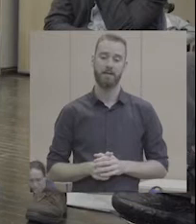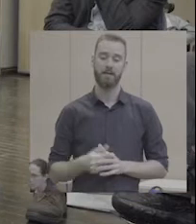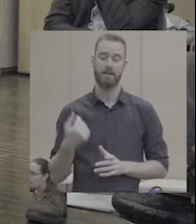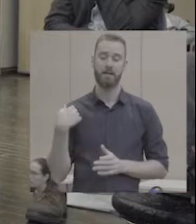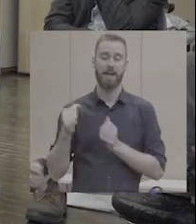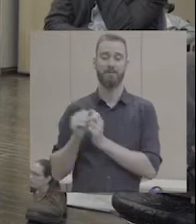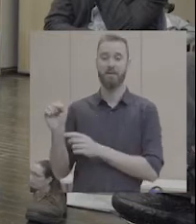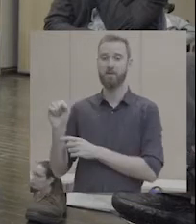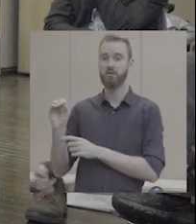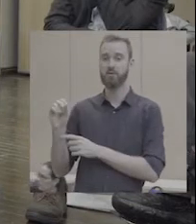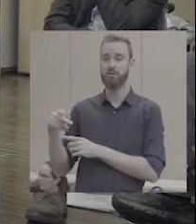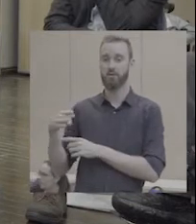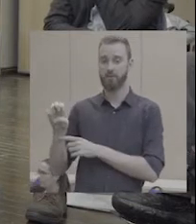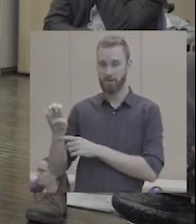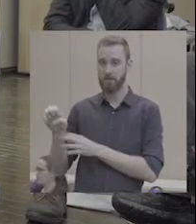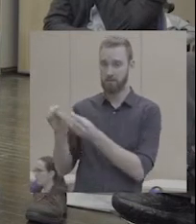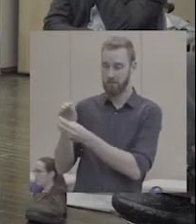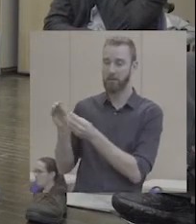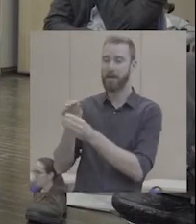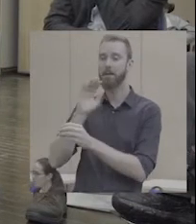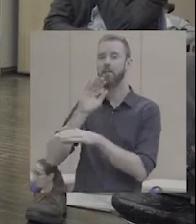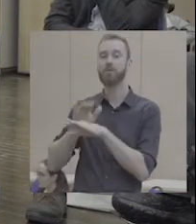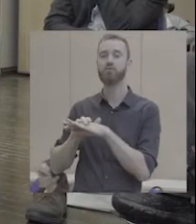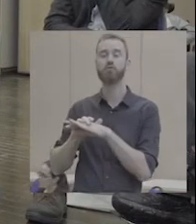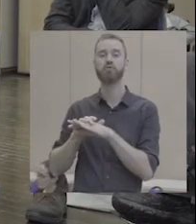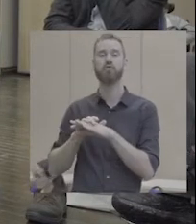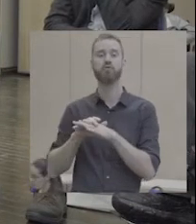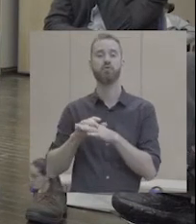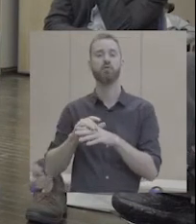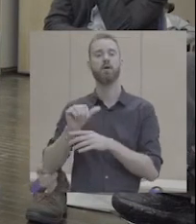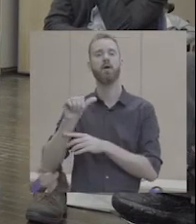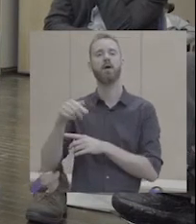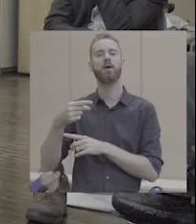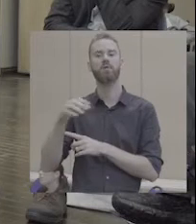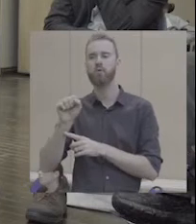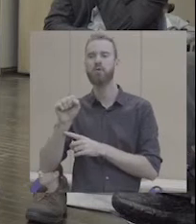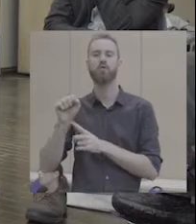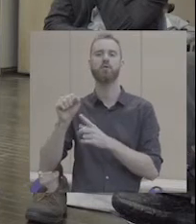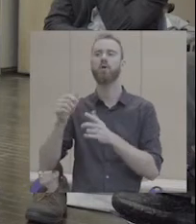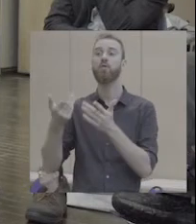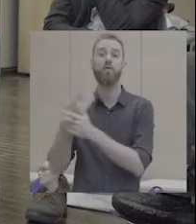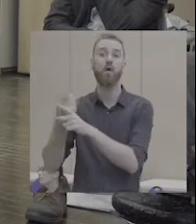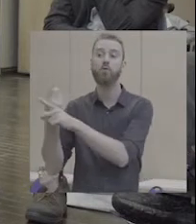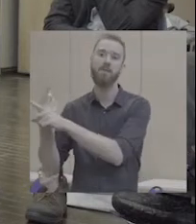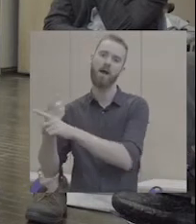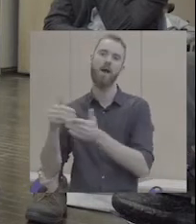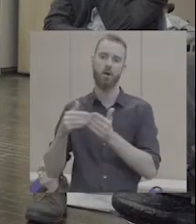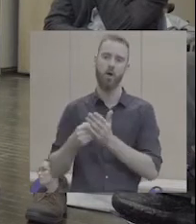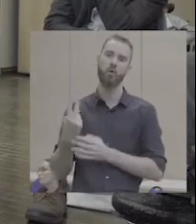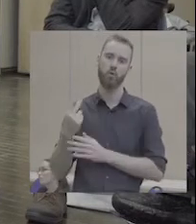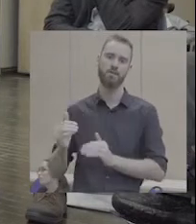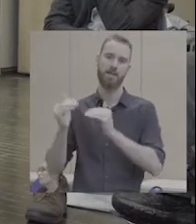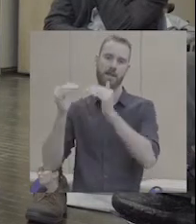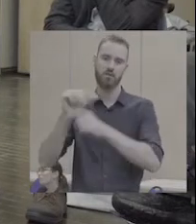je parlais avec Sophie tantôt, des logements dans Technopole, Angus, machin. Là. Ils vont encore faire des logements sur 2 étages,